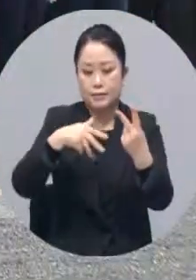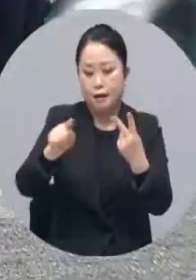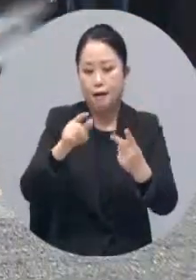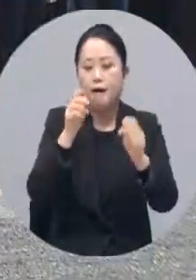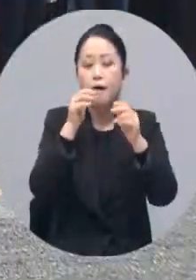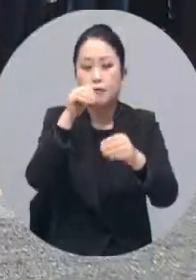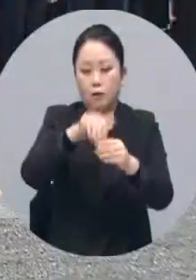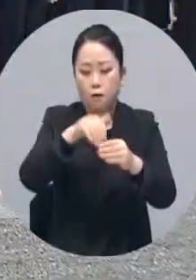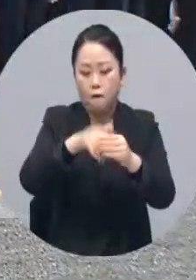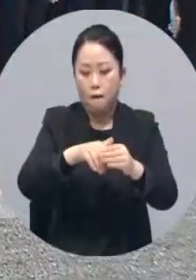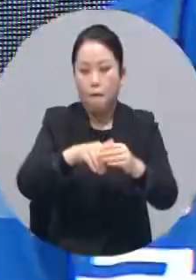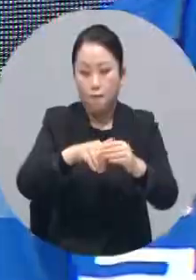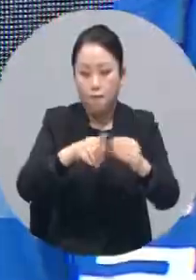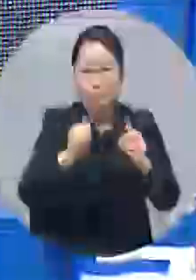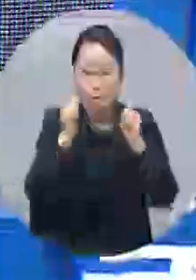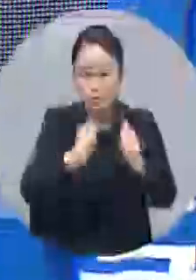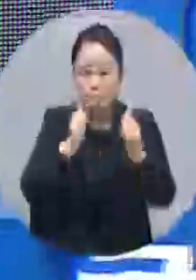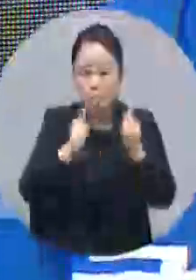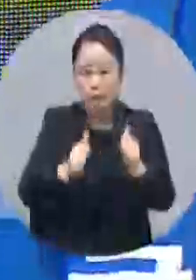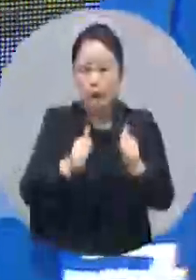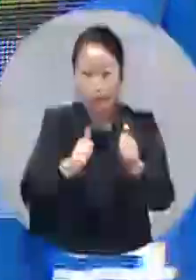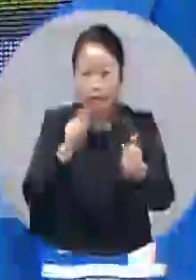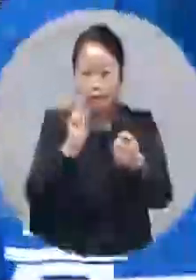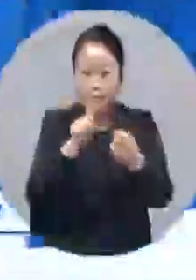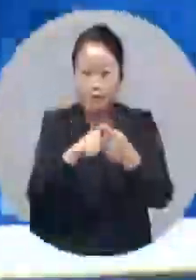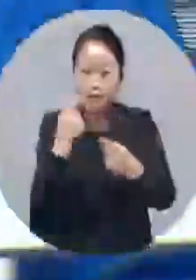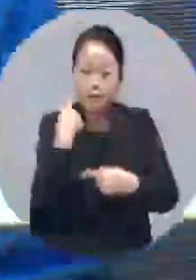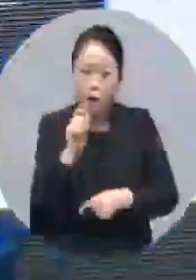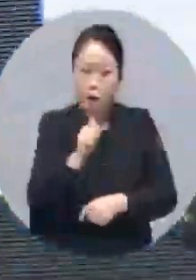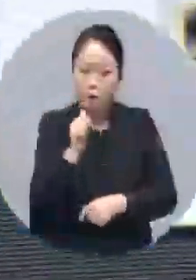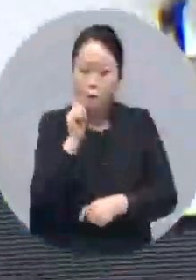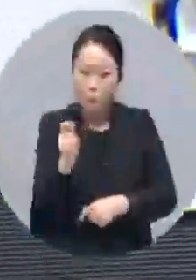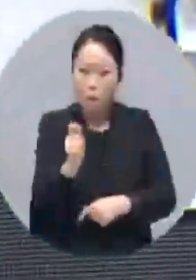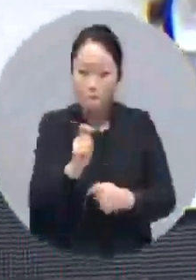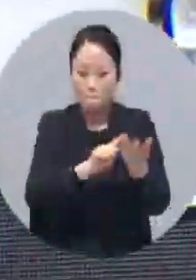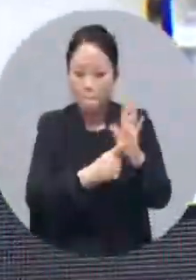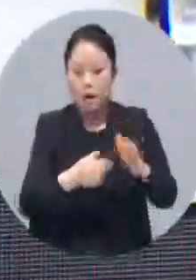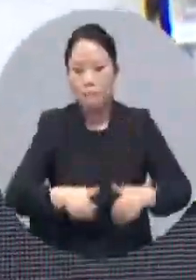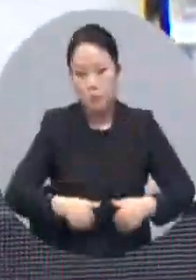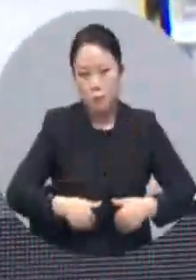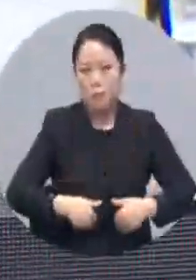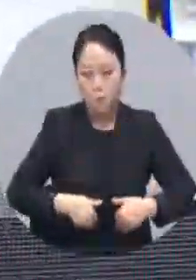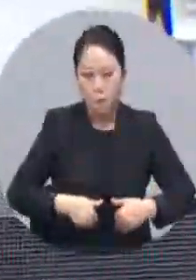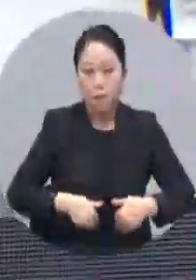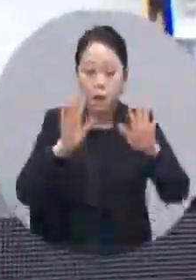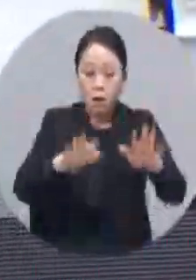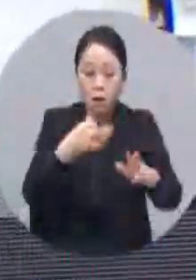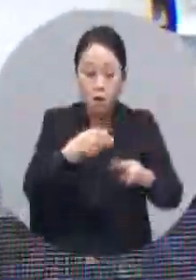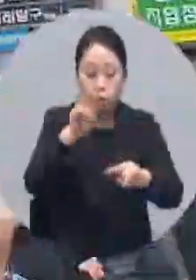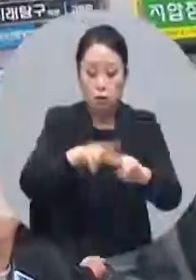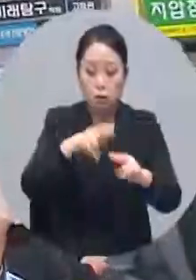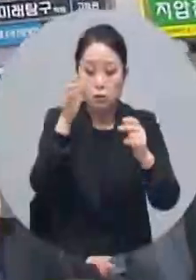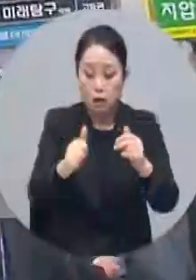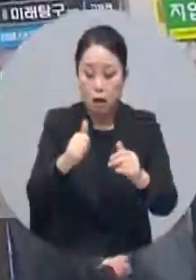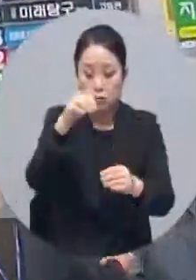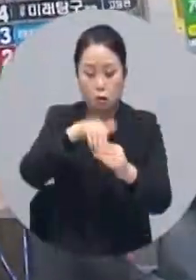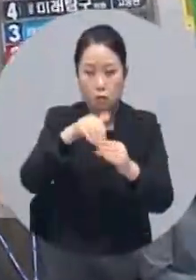한다며 김경지 후보에 대한 지지를 호소했습니다. 이번 선거가 금정구청장 선거에서 끝나는 게